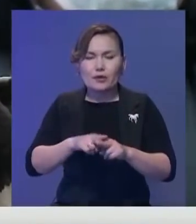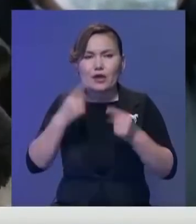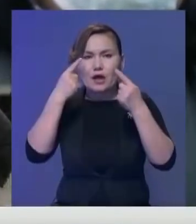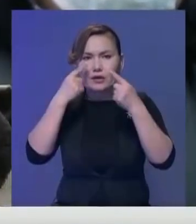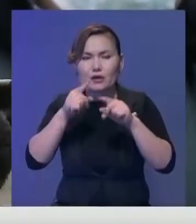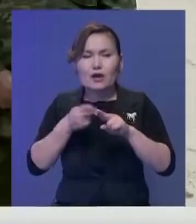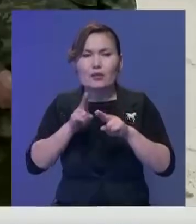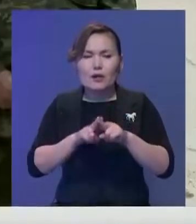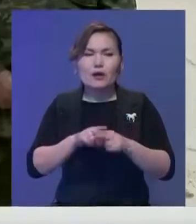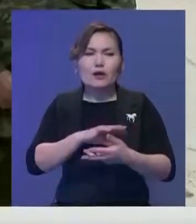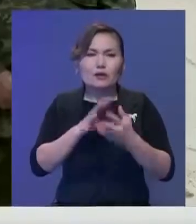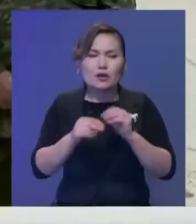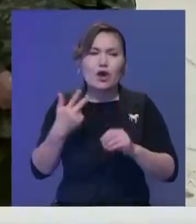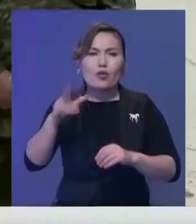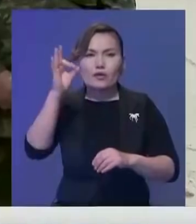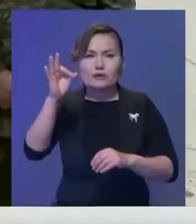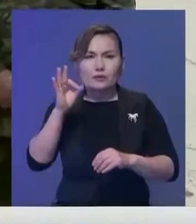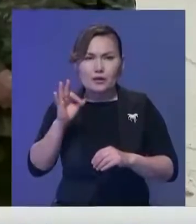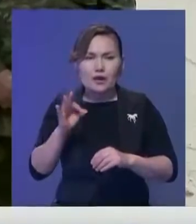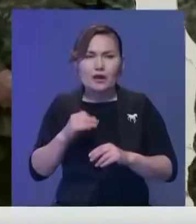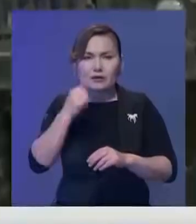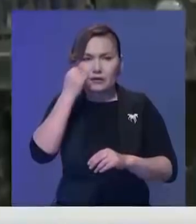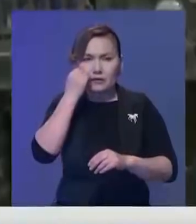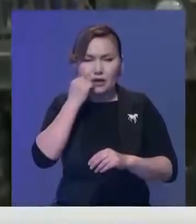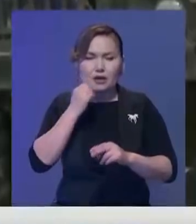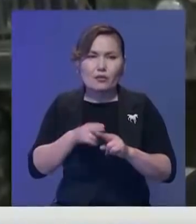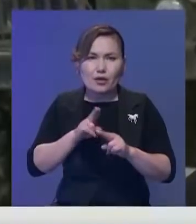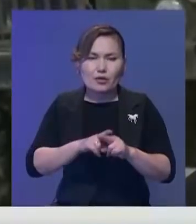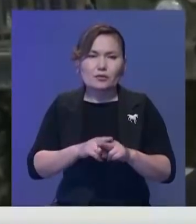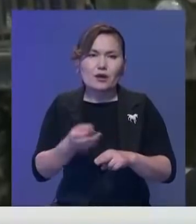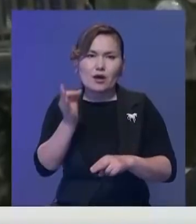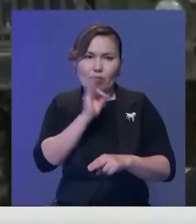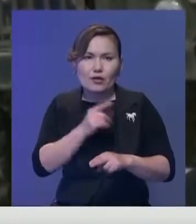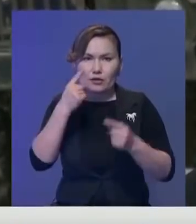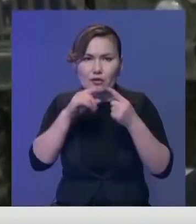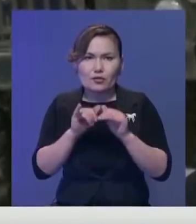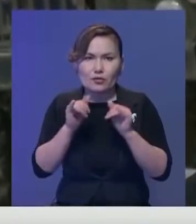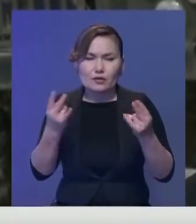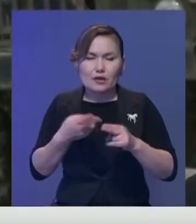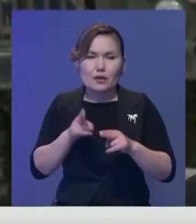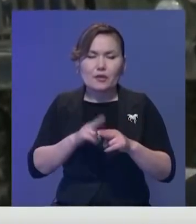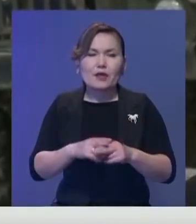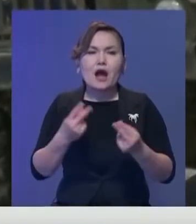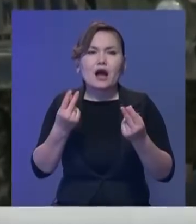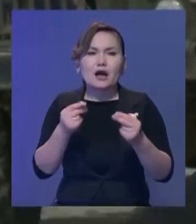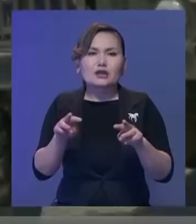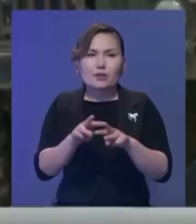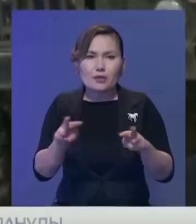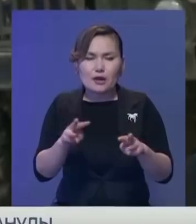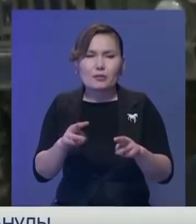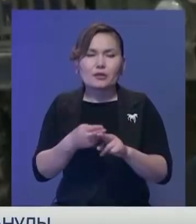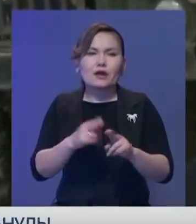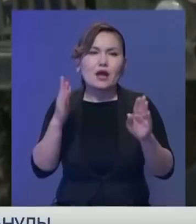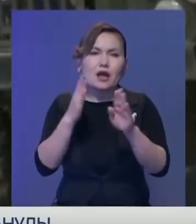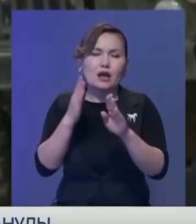техникалық қондырғы құрылғылардың 30% ғана жарамды екен. Соған байланысты біз қазір қаржы министрлігі мен сосын